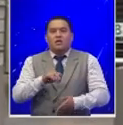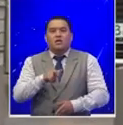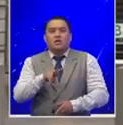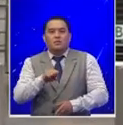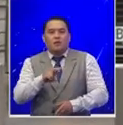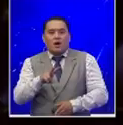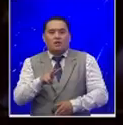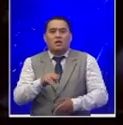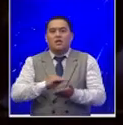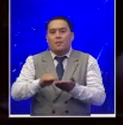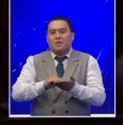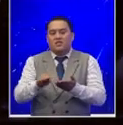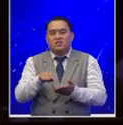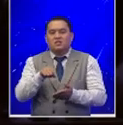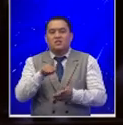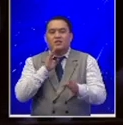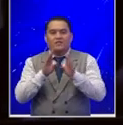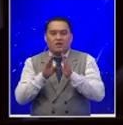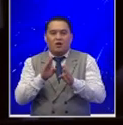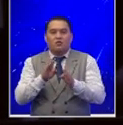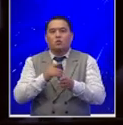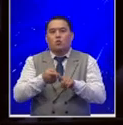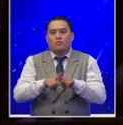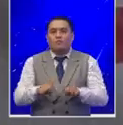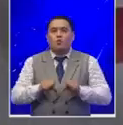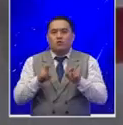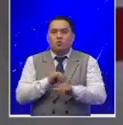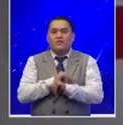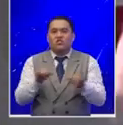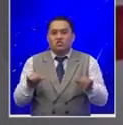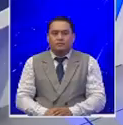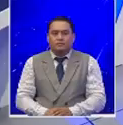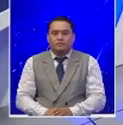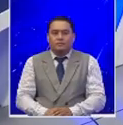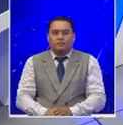Кира Ярмыш написала в Твиттер, что статья во многом преувеличена.